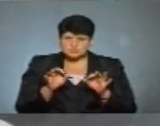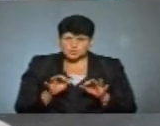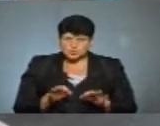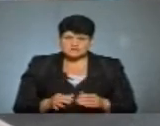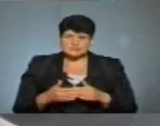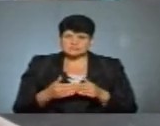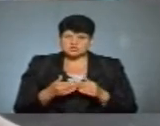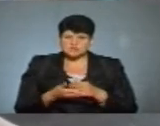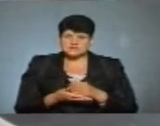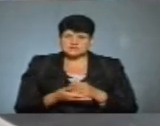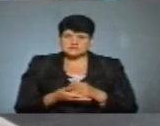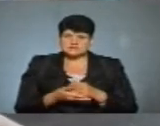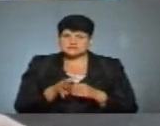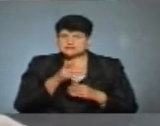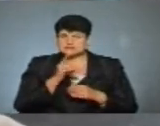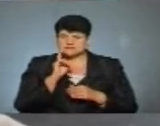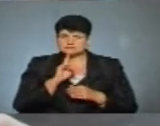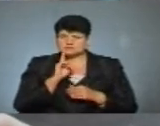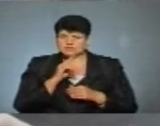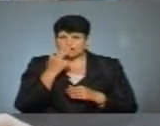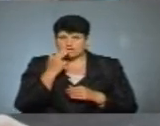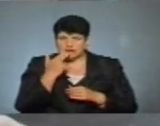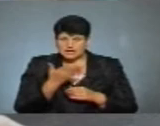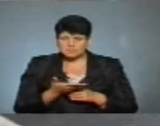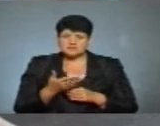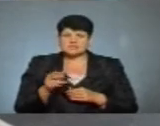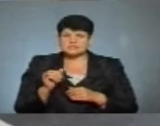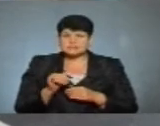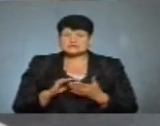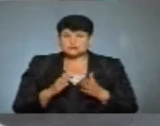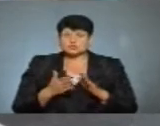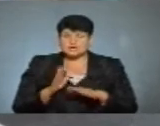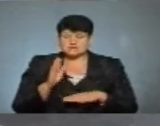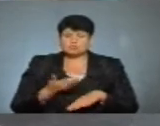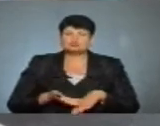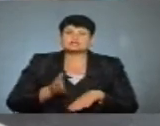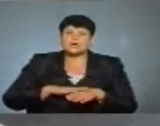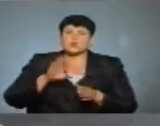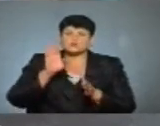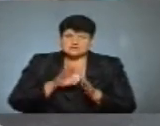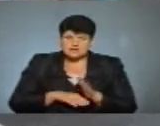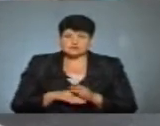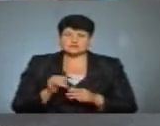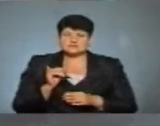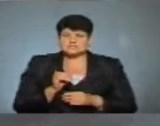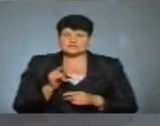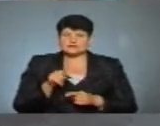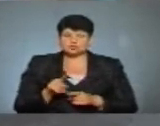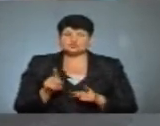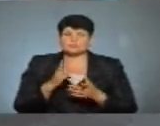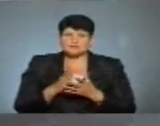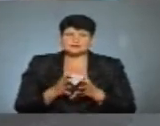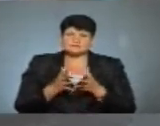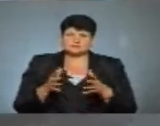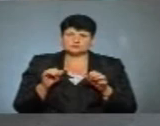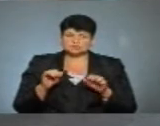наближається сезонний грип, сезонні вірусні захворювання, і ситуація, звичайно, буде ускладнюватися. І, звичайно, для того, щоб мати більше